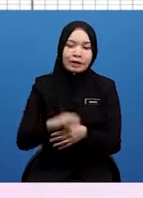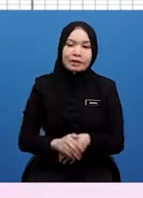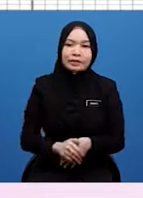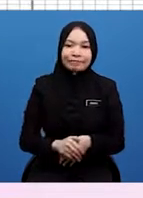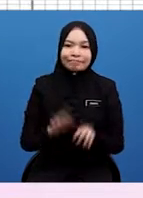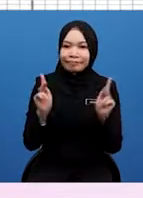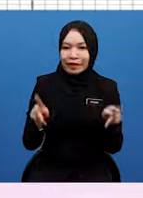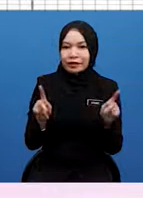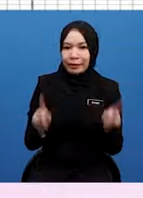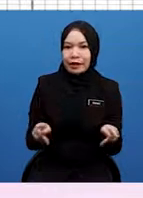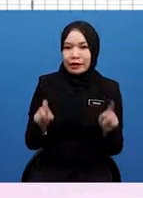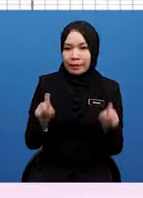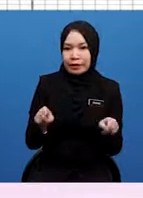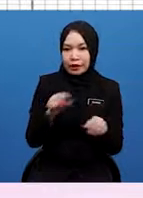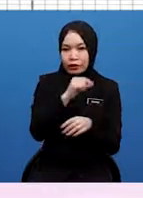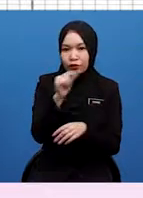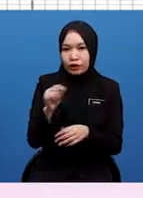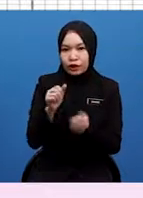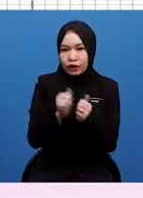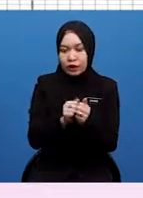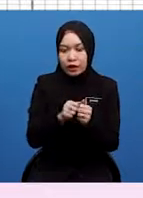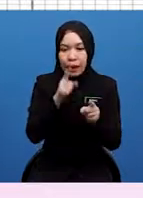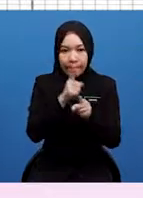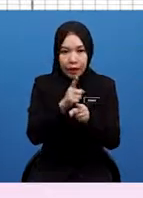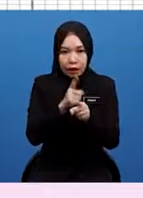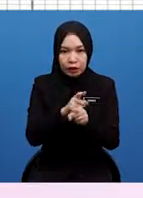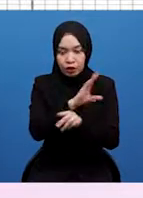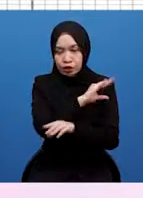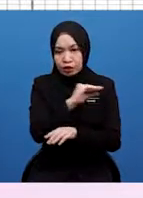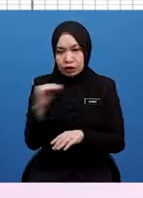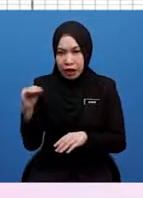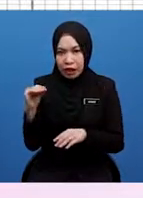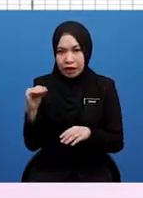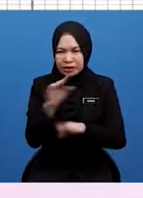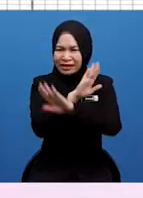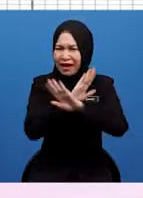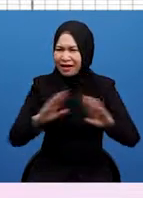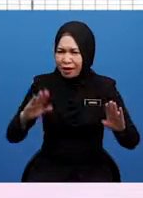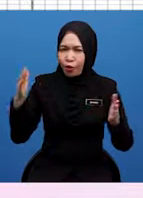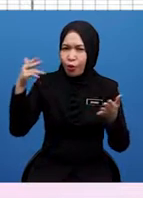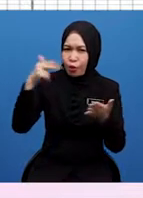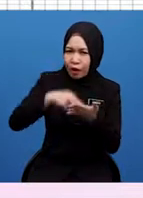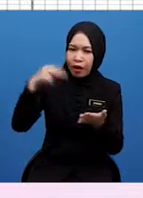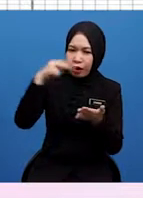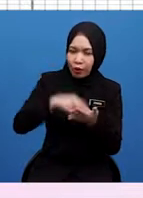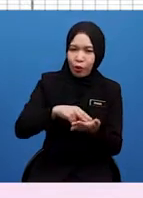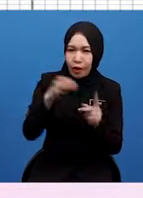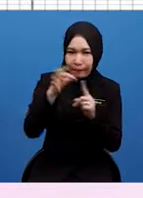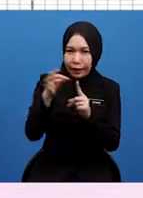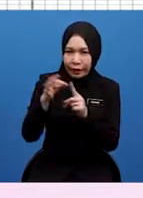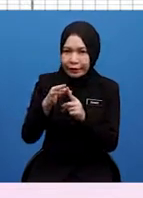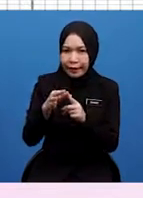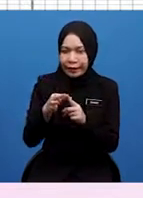Jangan ulang nama tempat iaitu Malaysia di awal tajuk dan di dalam tajuk. Ini akan memberi